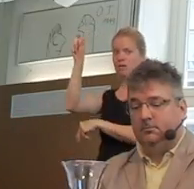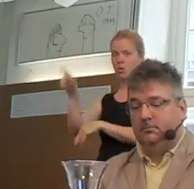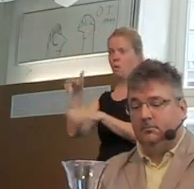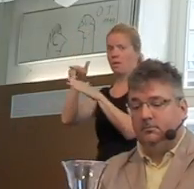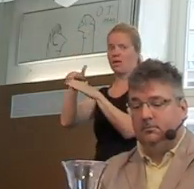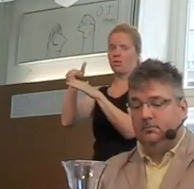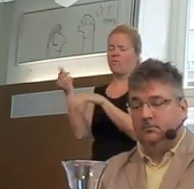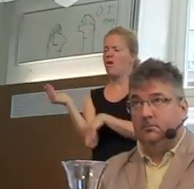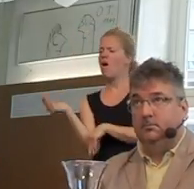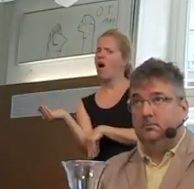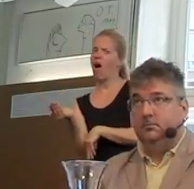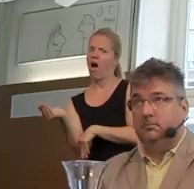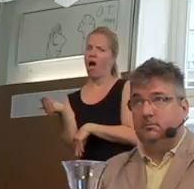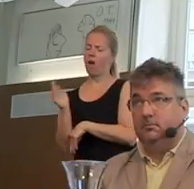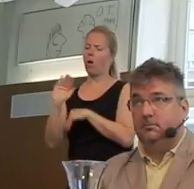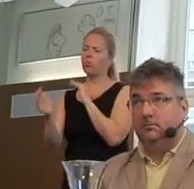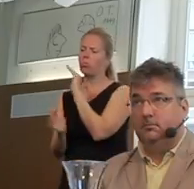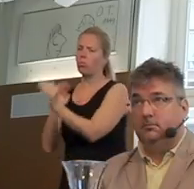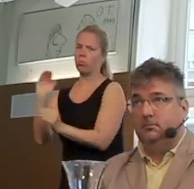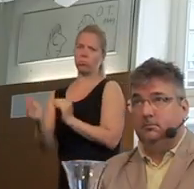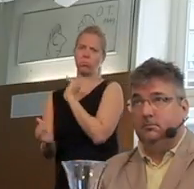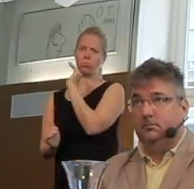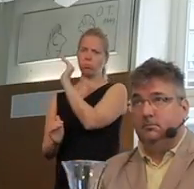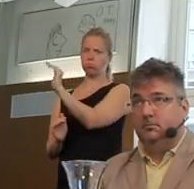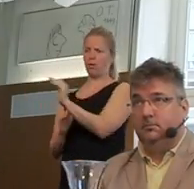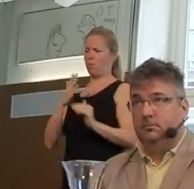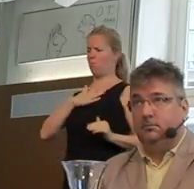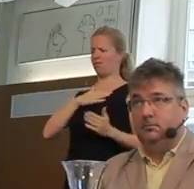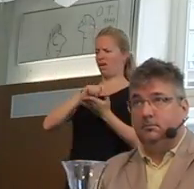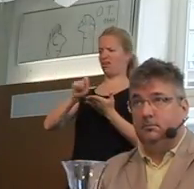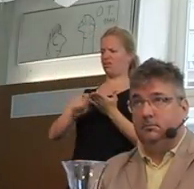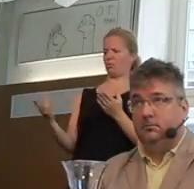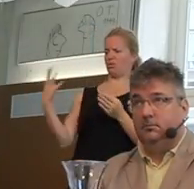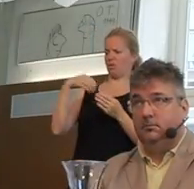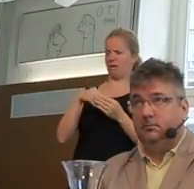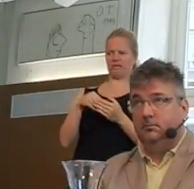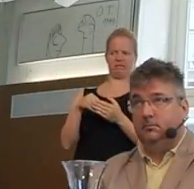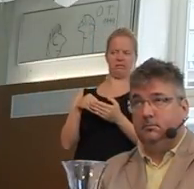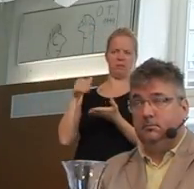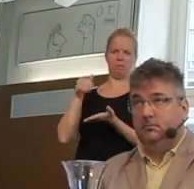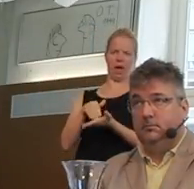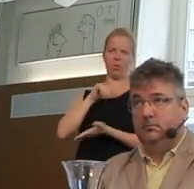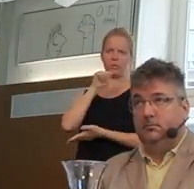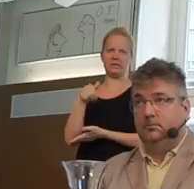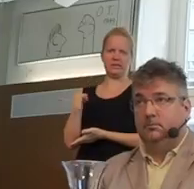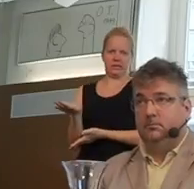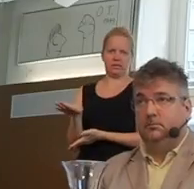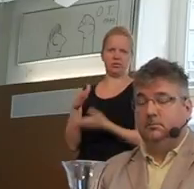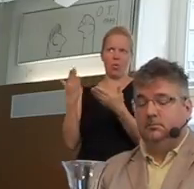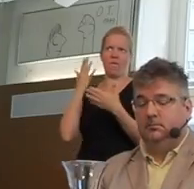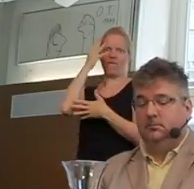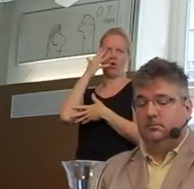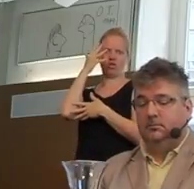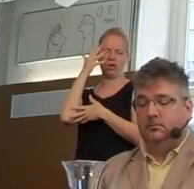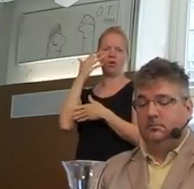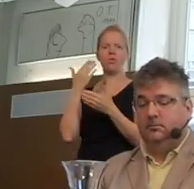Ein armes Haschau kann man nicht brauchen in der Redaktion. Das ist so die Vorstellung. Und daher,